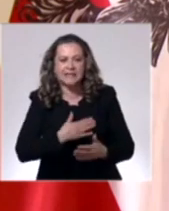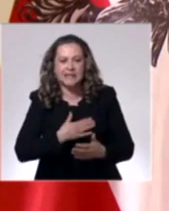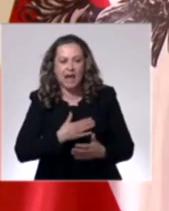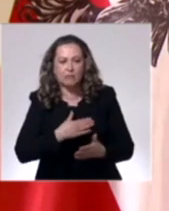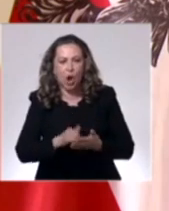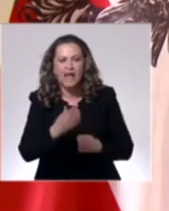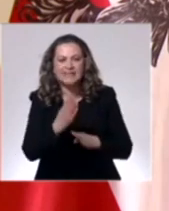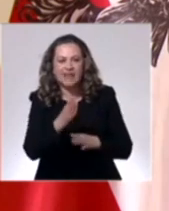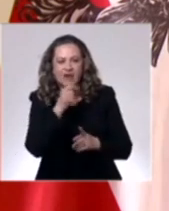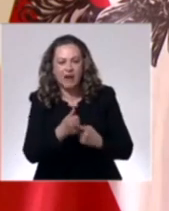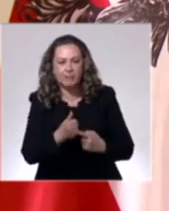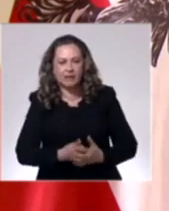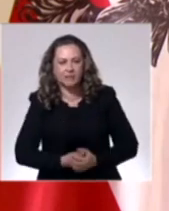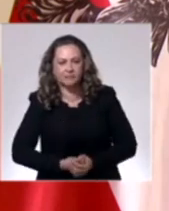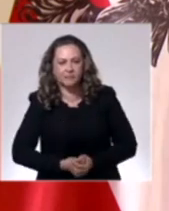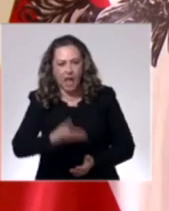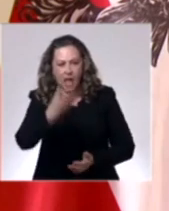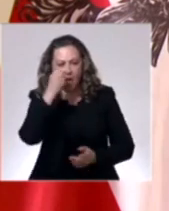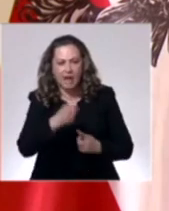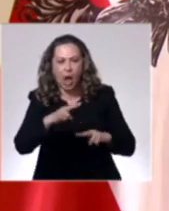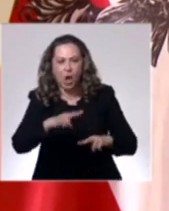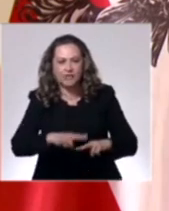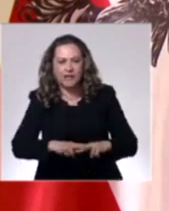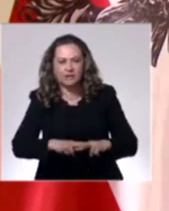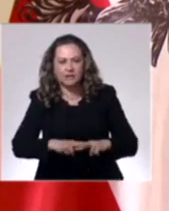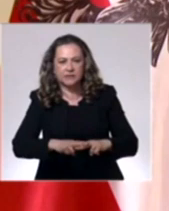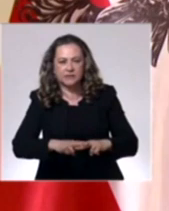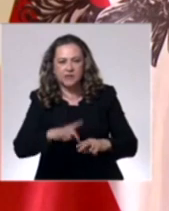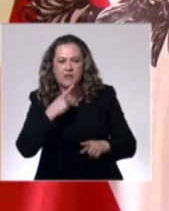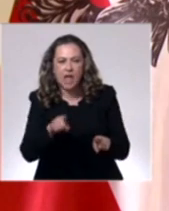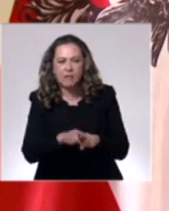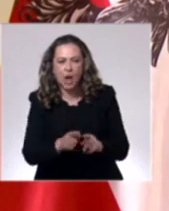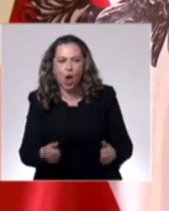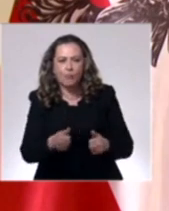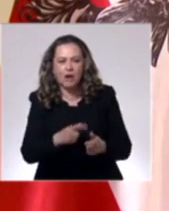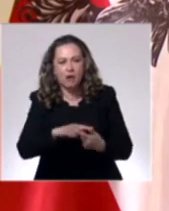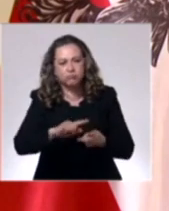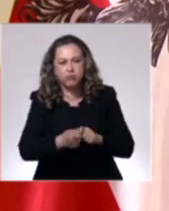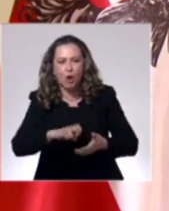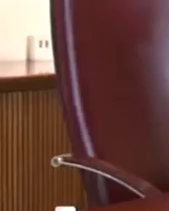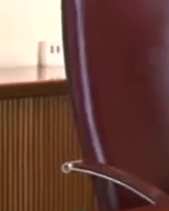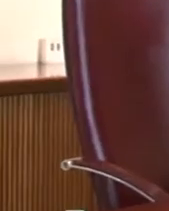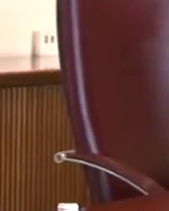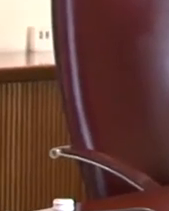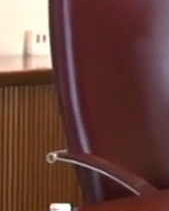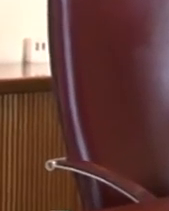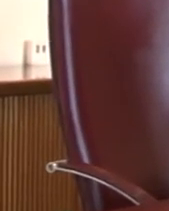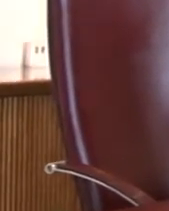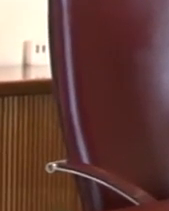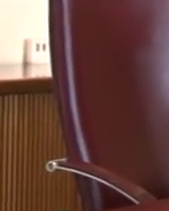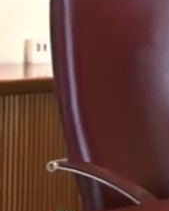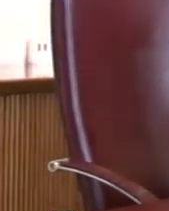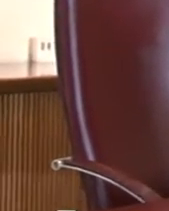во Северна Македонија да апелирам да останете на топката, да се обидете овие проблеми да ги решите. За австриската министерка